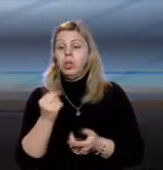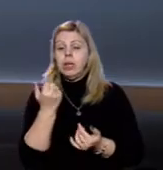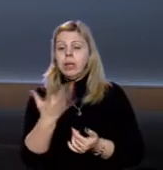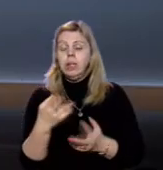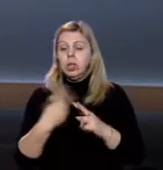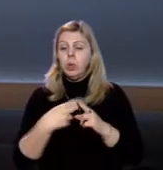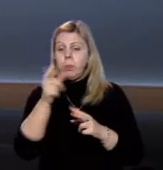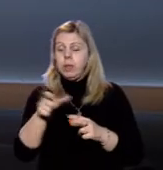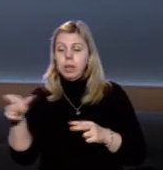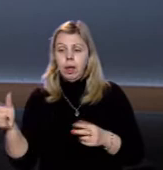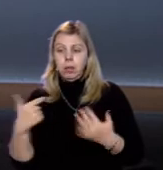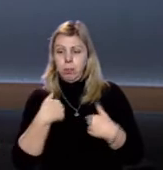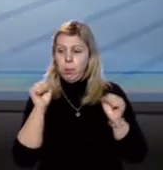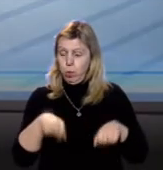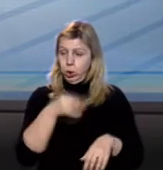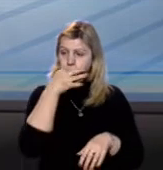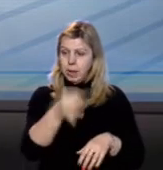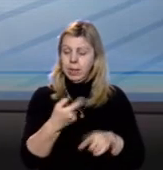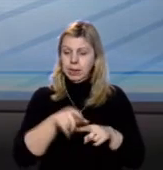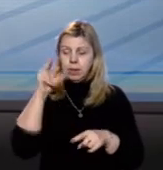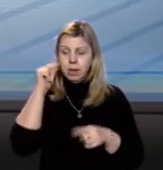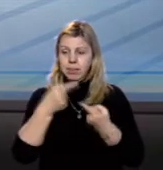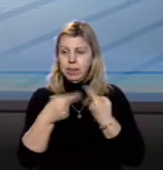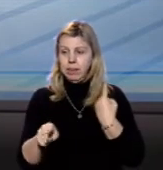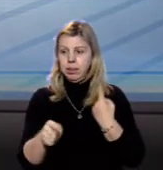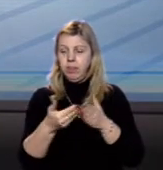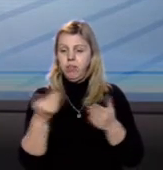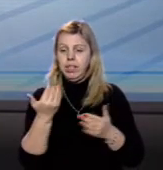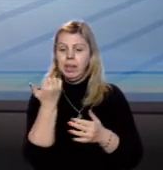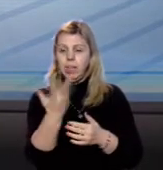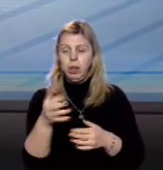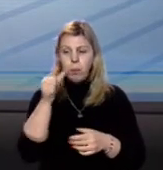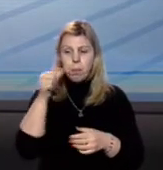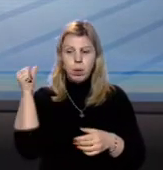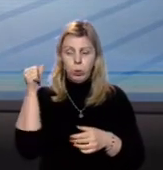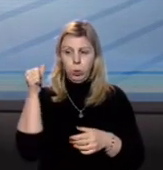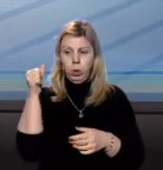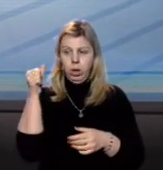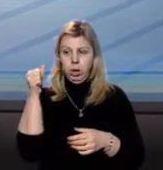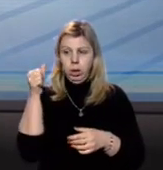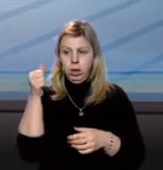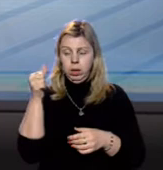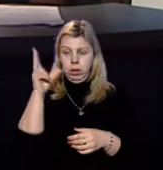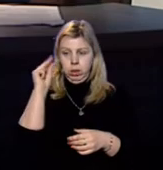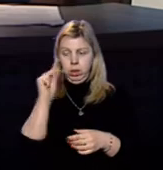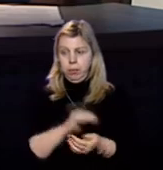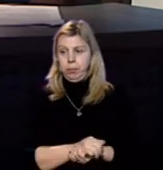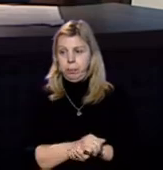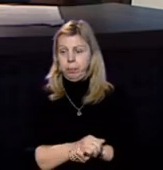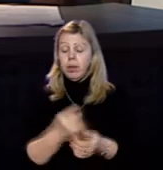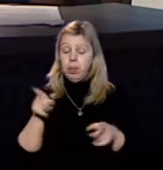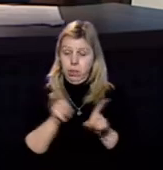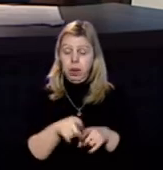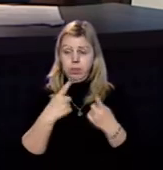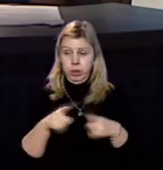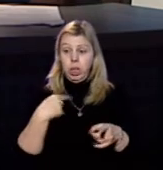кількості субсидіантів, чи можемо сказати, що ця цифра різниця від кількості минулогорічних цифр? Так,